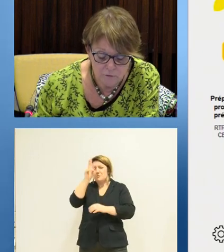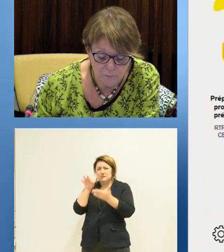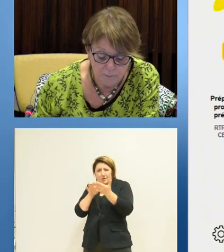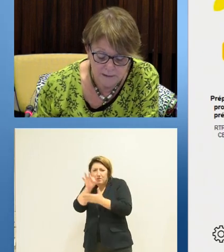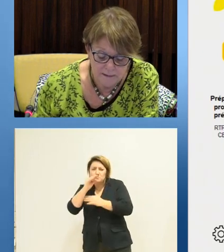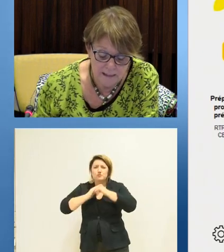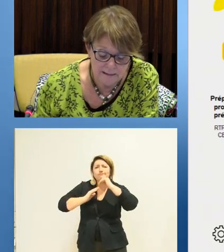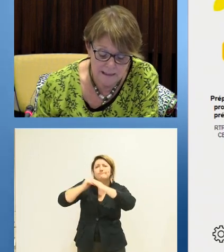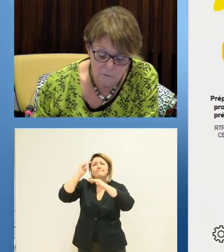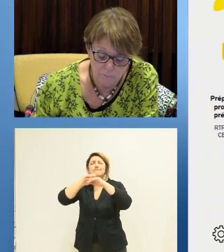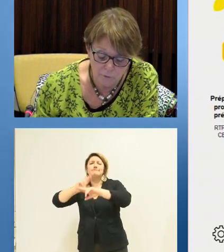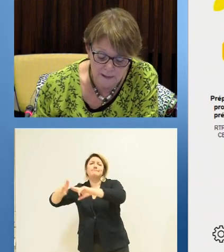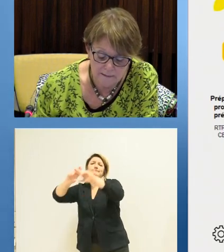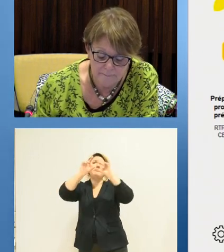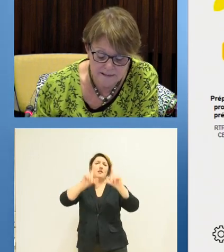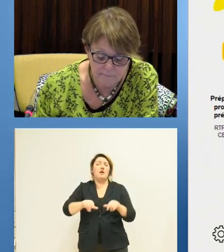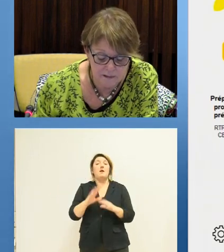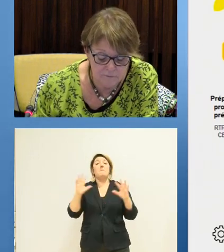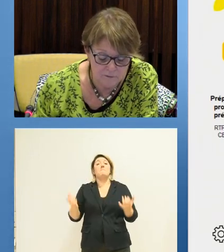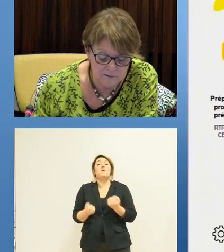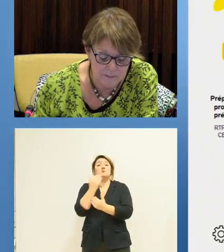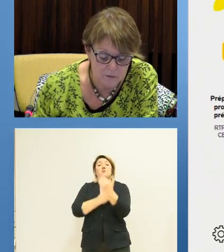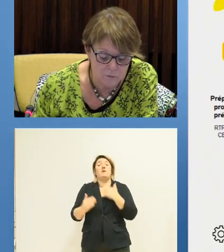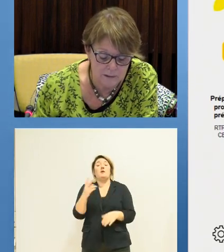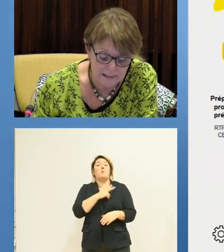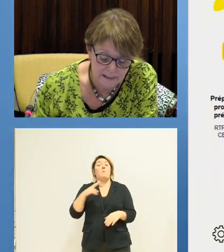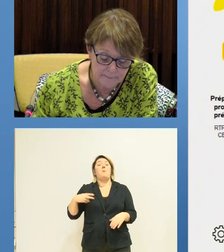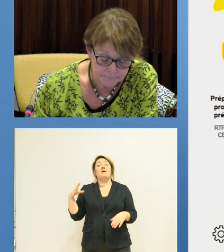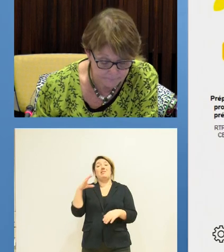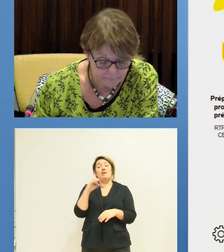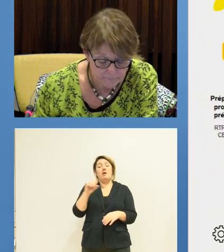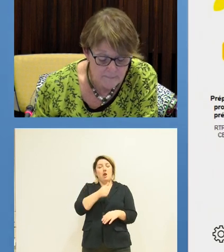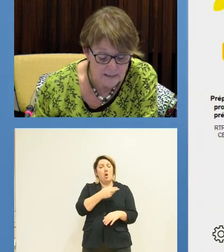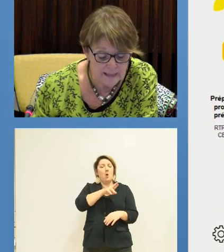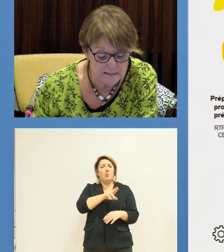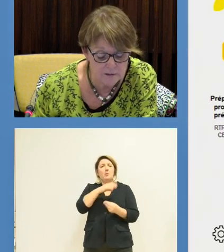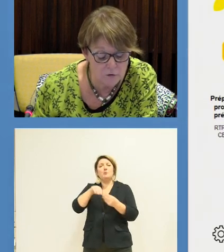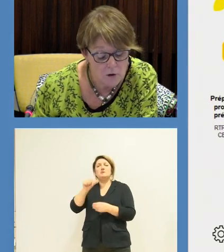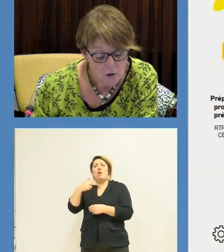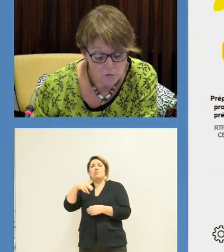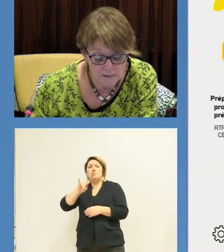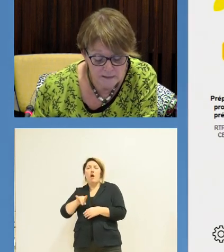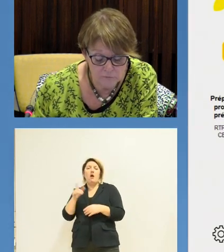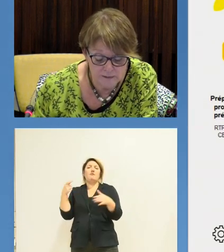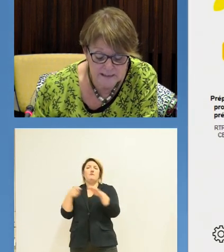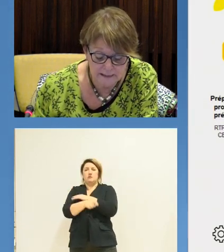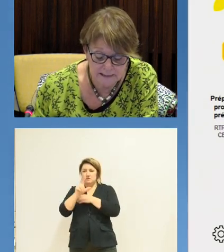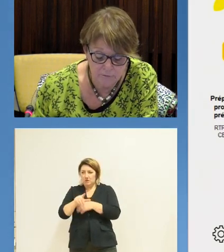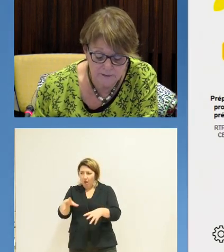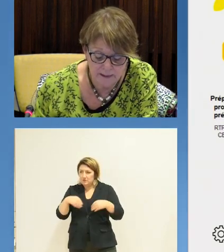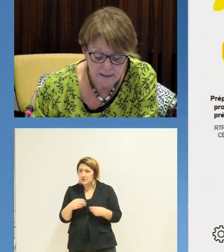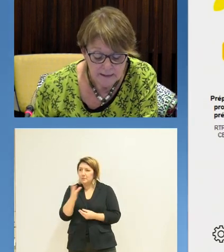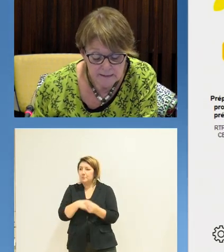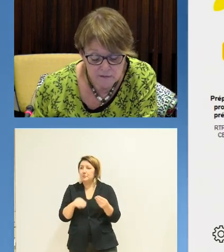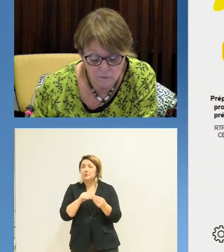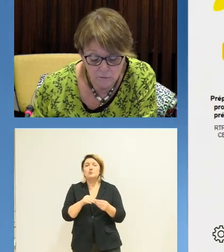sauvegarde des copropriétés est également une première étape accepté financés par l'anru et l'anah ainsi que le maintien du 10 galeries de